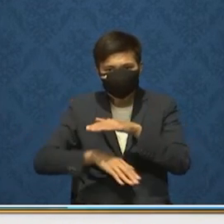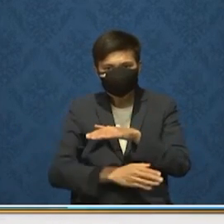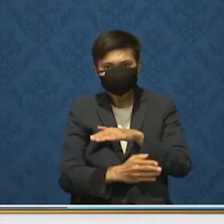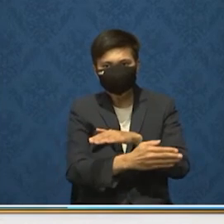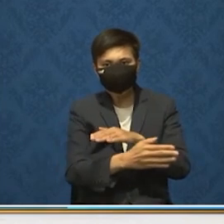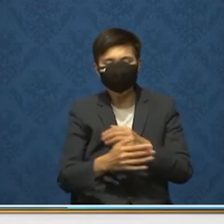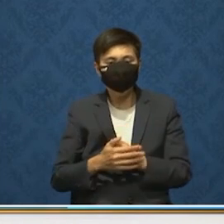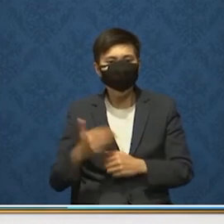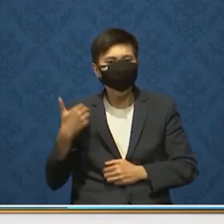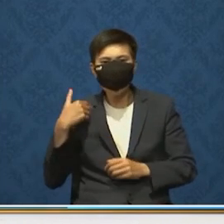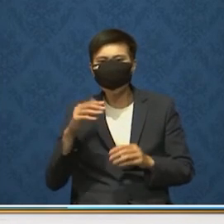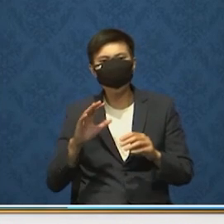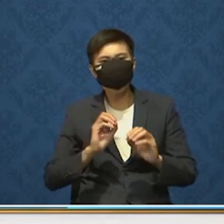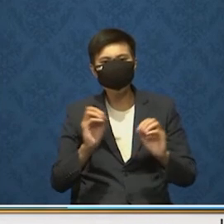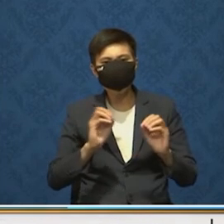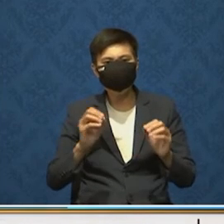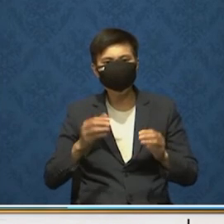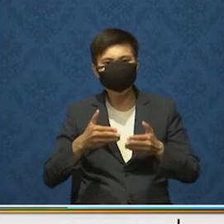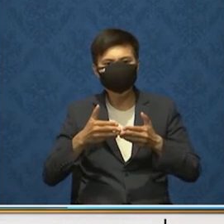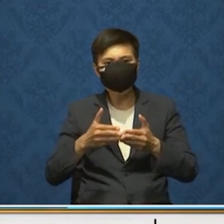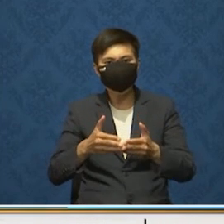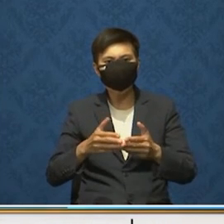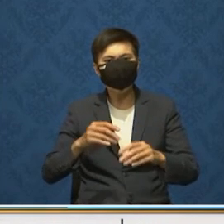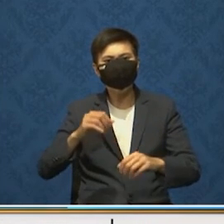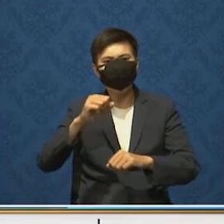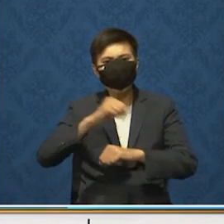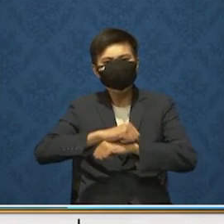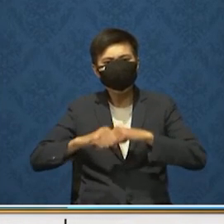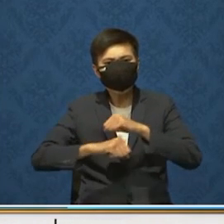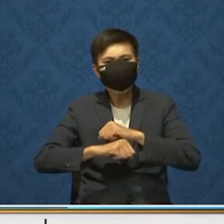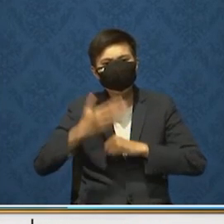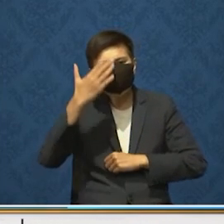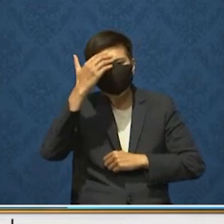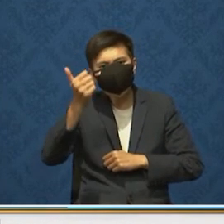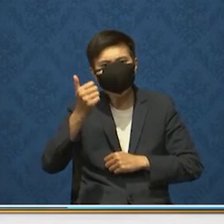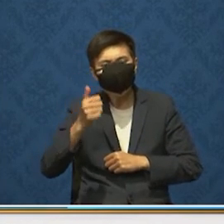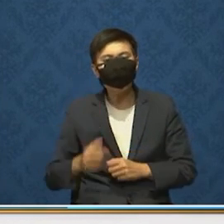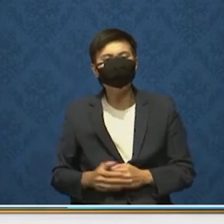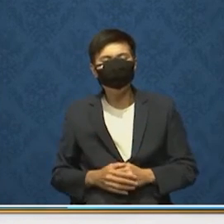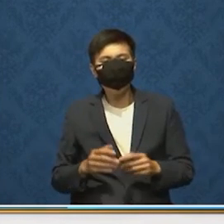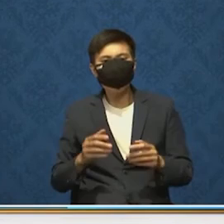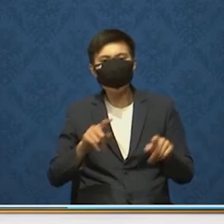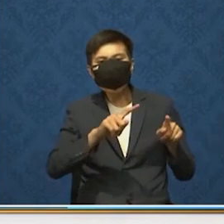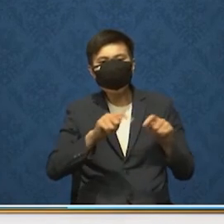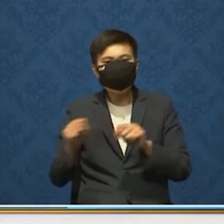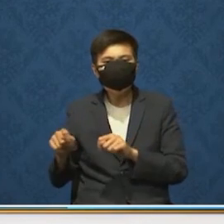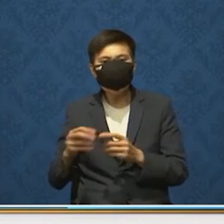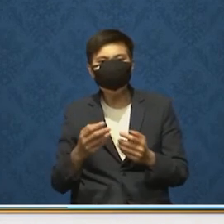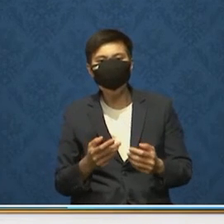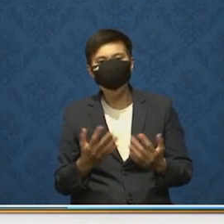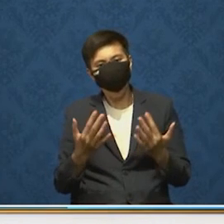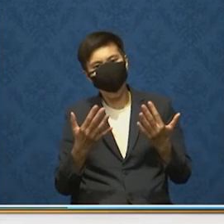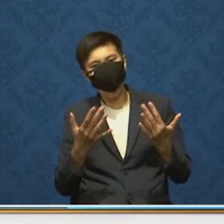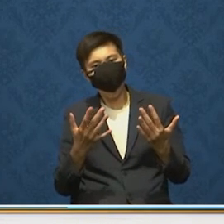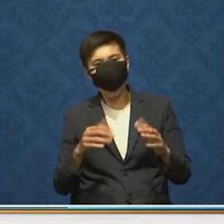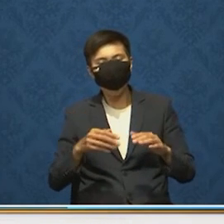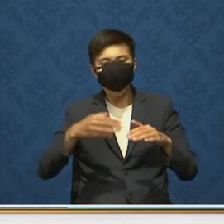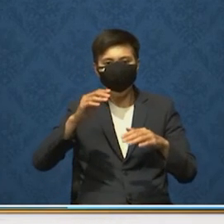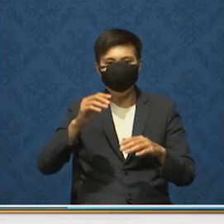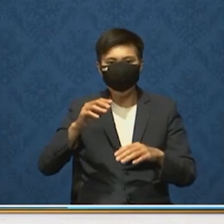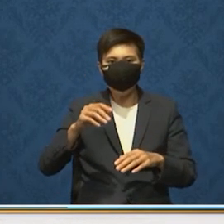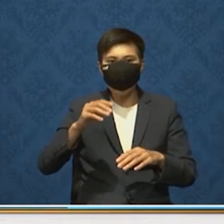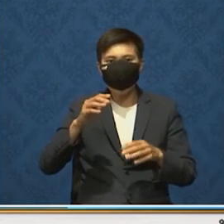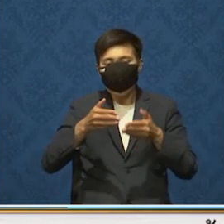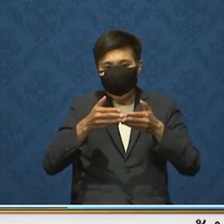มนไมมีเลือนะ มจะสร้างไปทำไมจะอางว่าสรางไ้ก่อนเชียมรองรับเหือที่จะมามัก็เกินไป